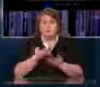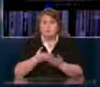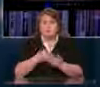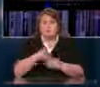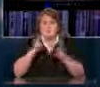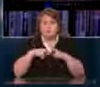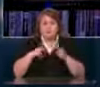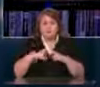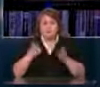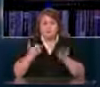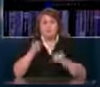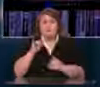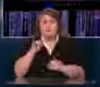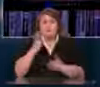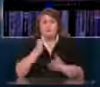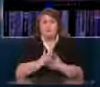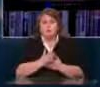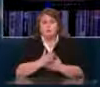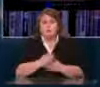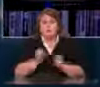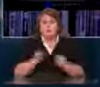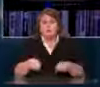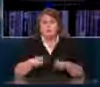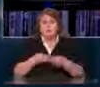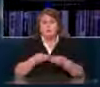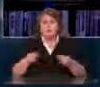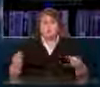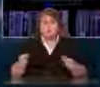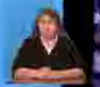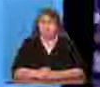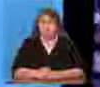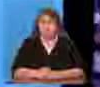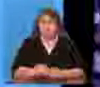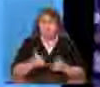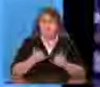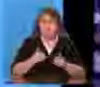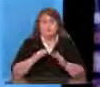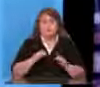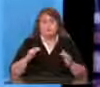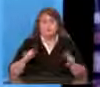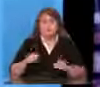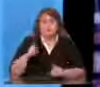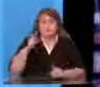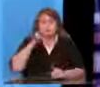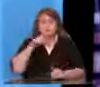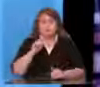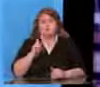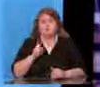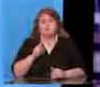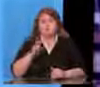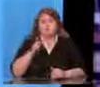выяснить, какие у них возможны расщепления. Уважаемые ребята, вы знаете, что